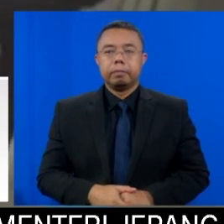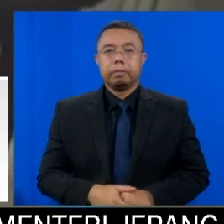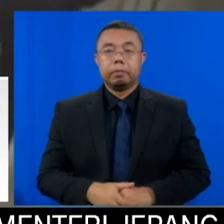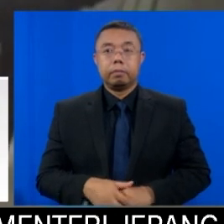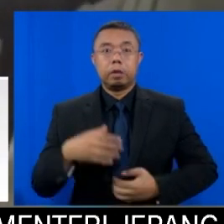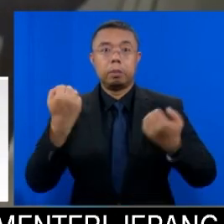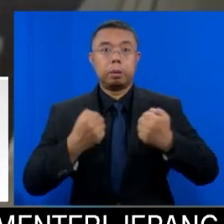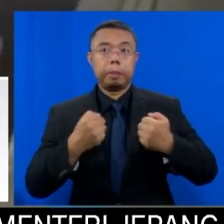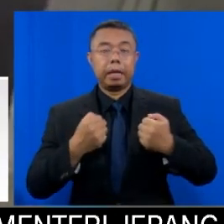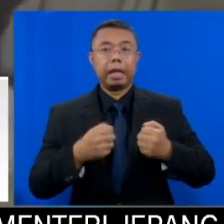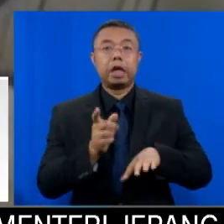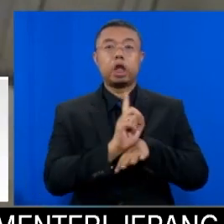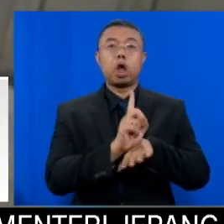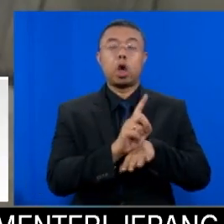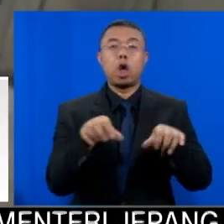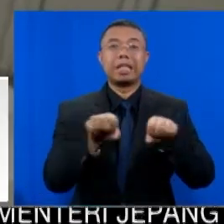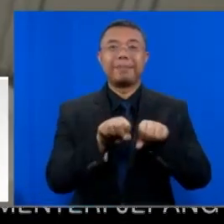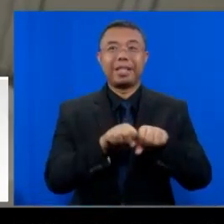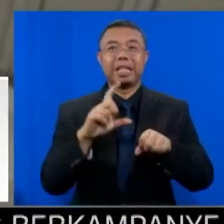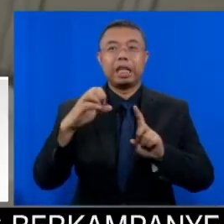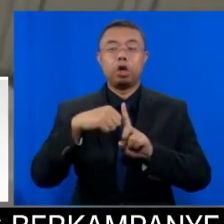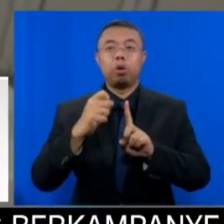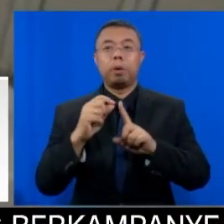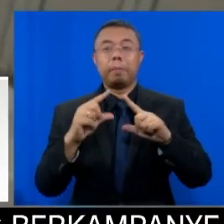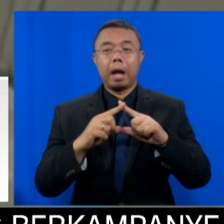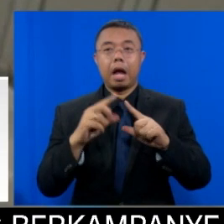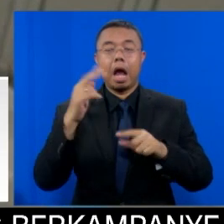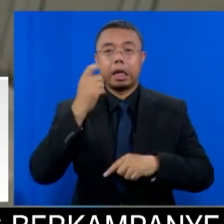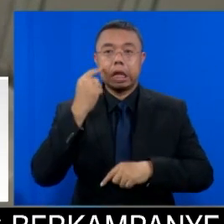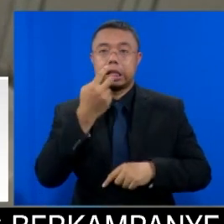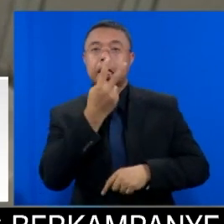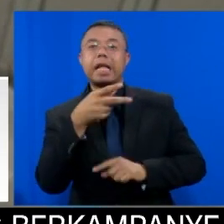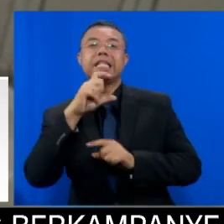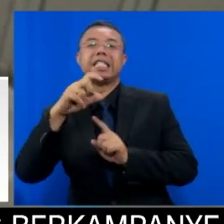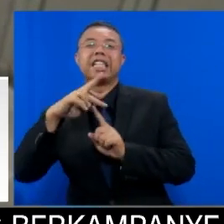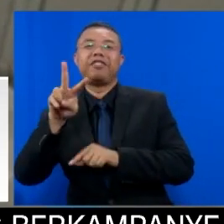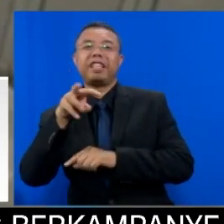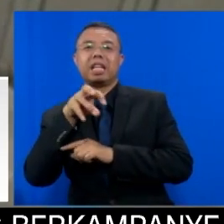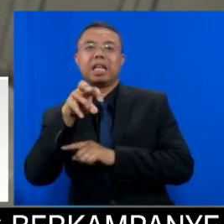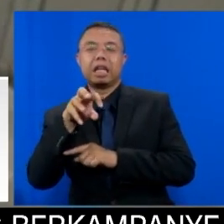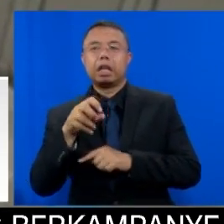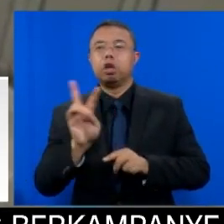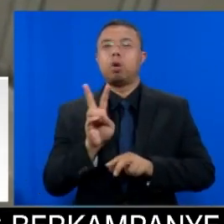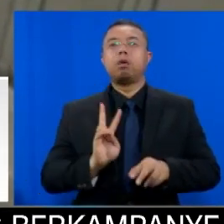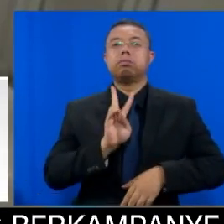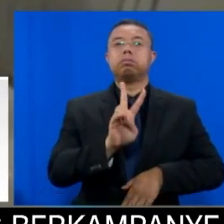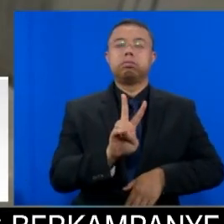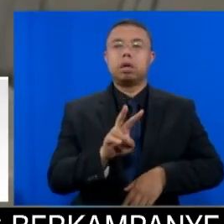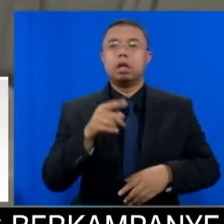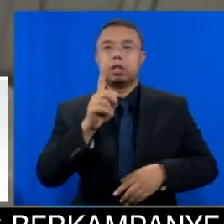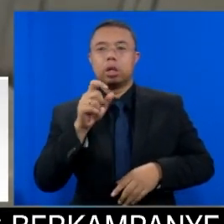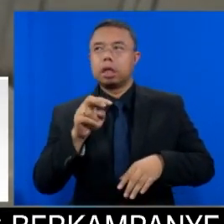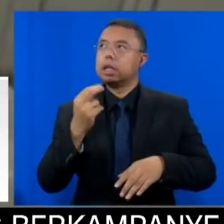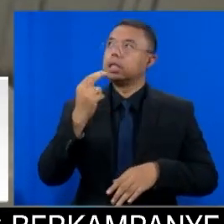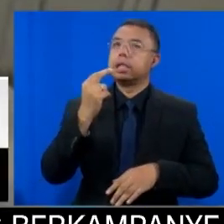Pencurian mobil pick-up di toko bahan sepatu di Cikupa, Kabupaten Tangerang pada Selasa terekam CCTV. Pelakunya dua orang. Satu orang